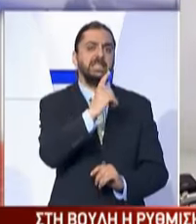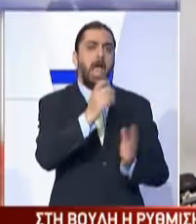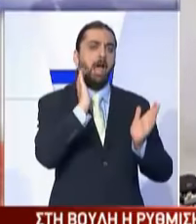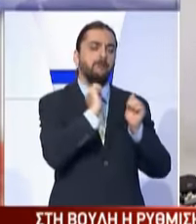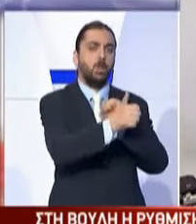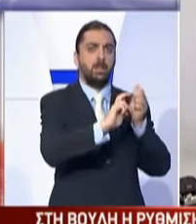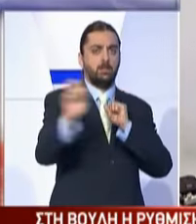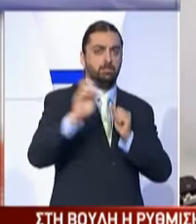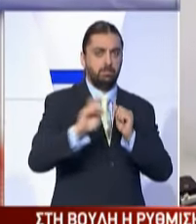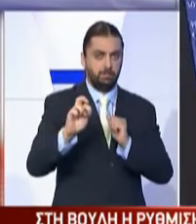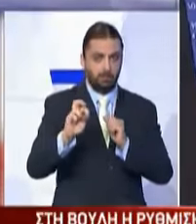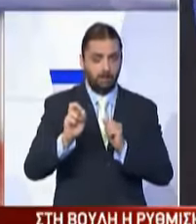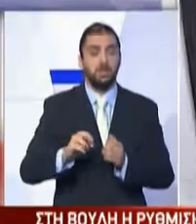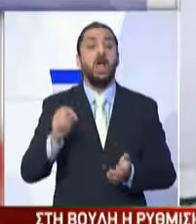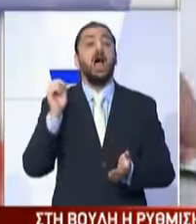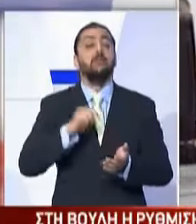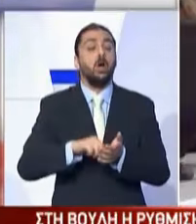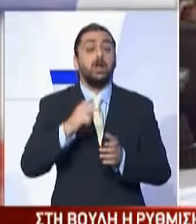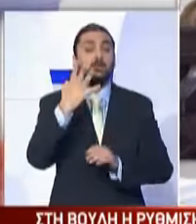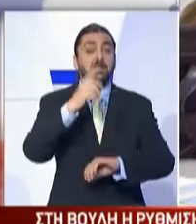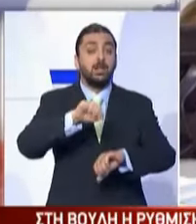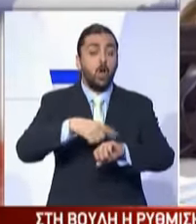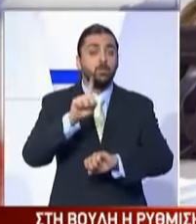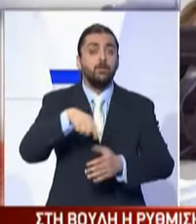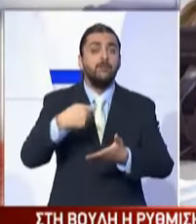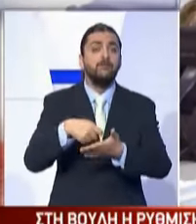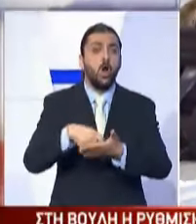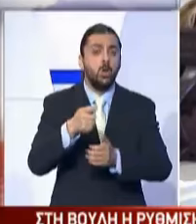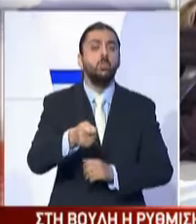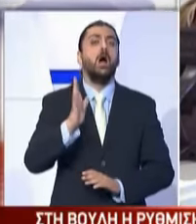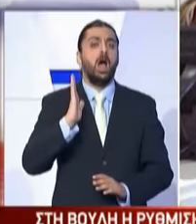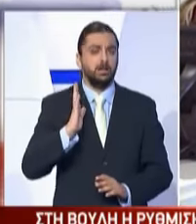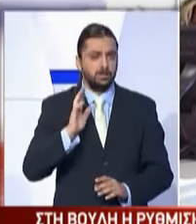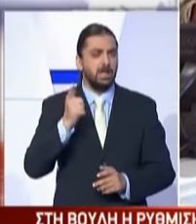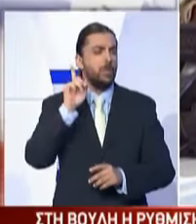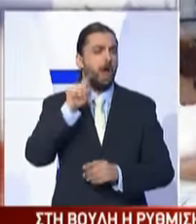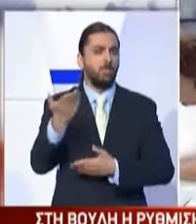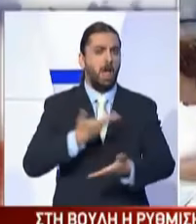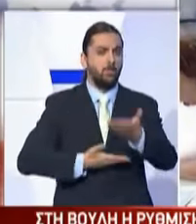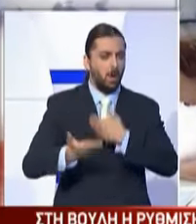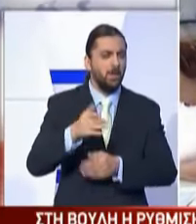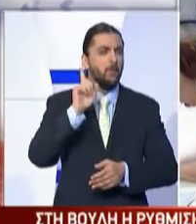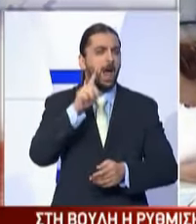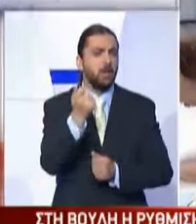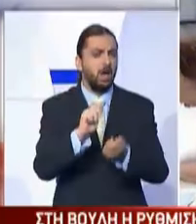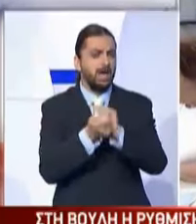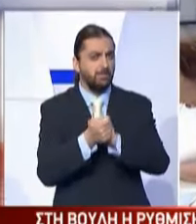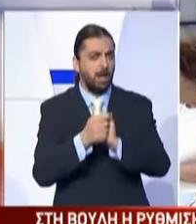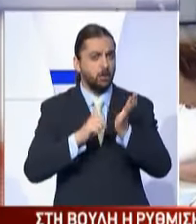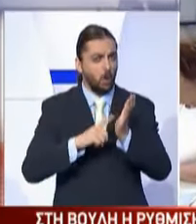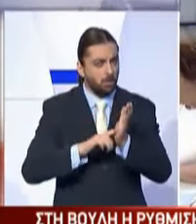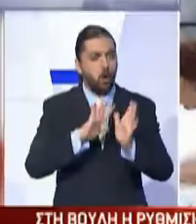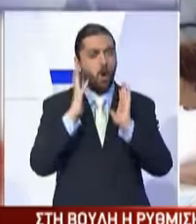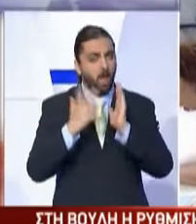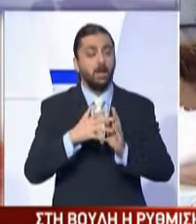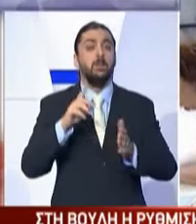24 ώρες, ενώ προβλέπεται δέσμευση των λογαριασμών για όσους εμπλέκονται σε περιπτώσεις φοροδιαφυγής, λαθρεμπορίας και ξεπλήματος μαύρου χρήματος. Έτσι, οι τράπεζες